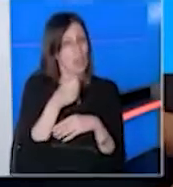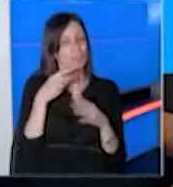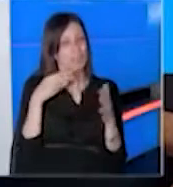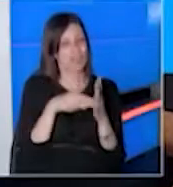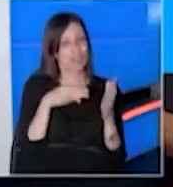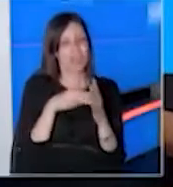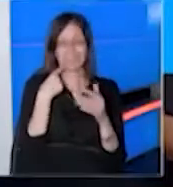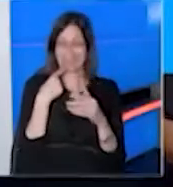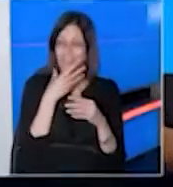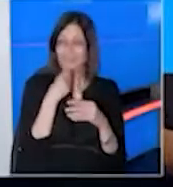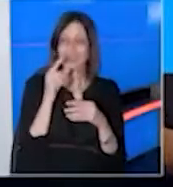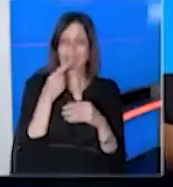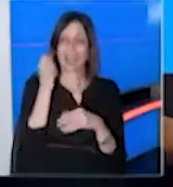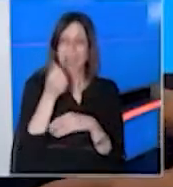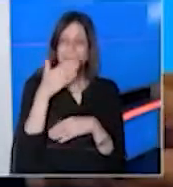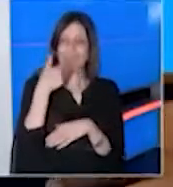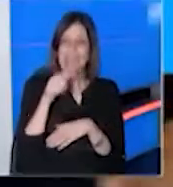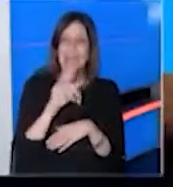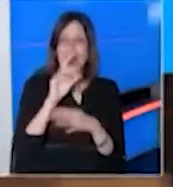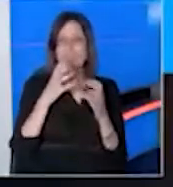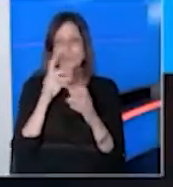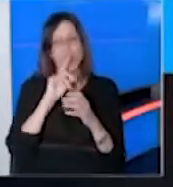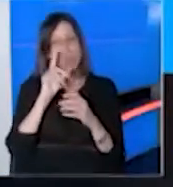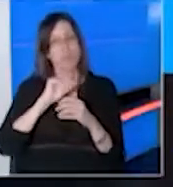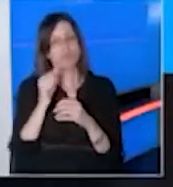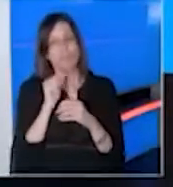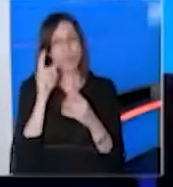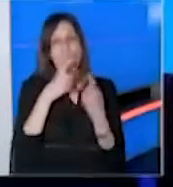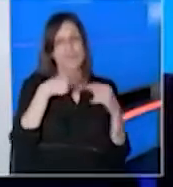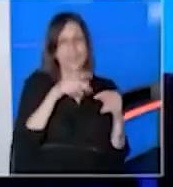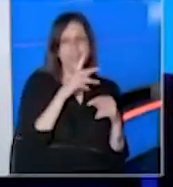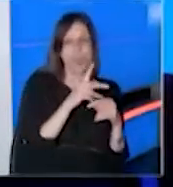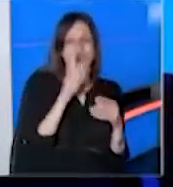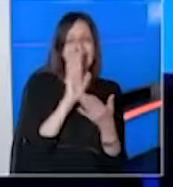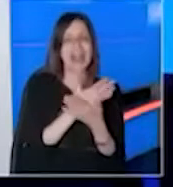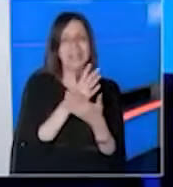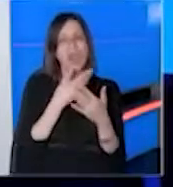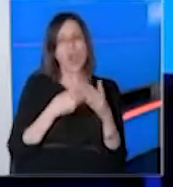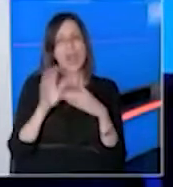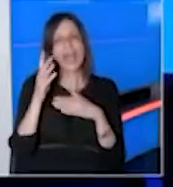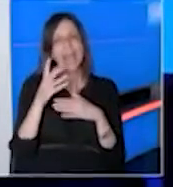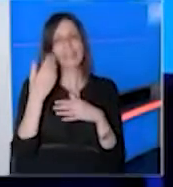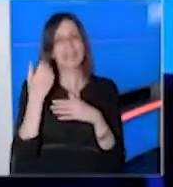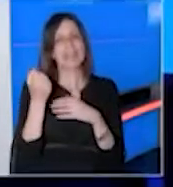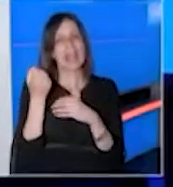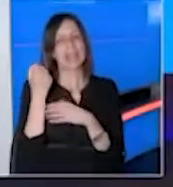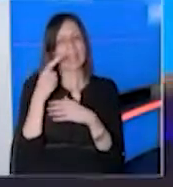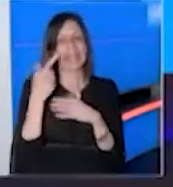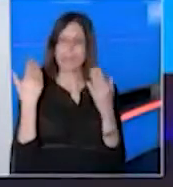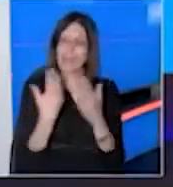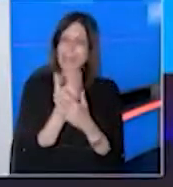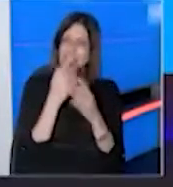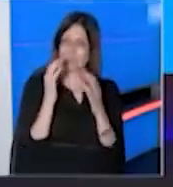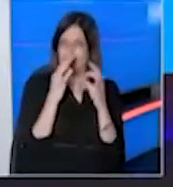לך משהו, חקלאות שמש. מדינת ישראל, לא הקיבוצים, לא המושבים, לא ועדת פרוגרמות, לא אף אחד, החליטה שהיא הולכת לאנרגיה מתחדשת. נכון. בתחילת